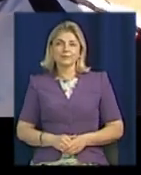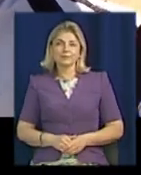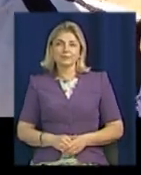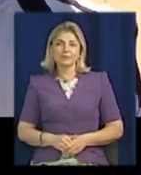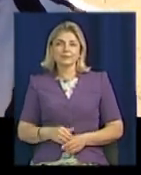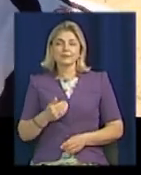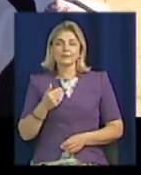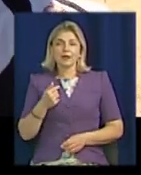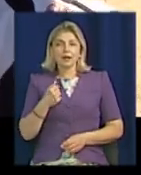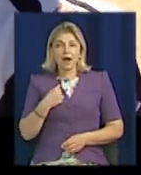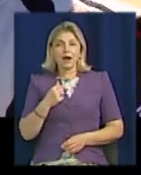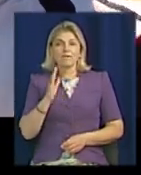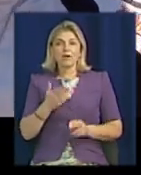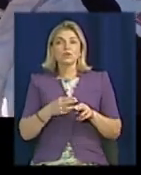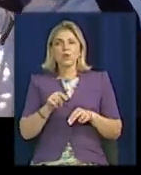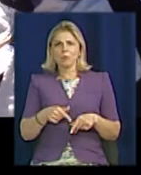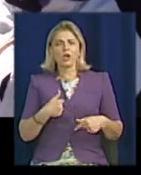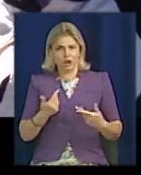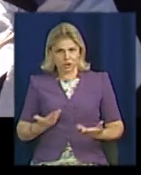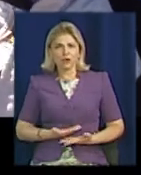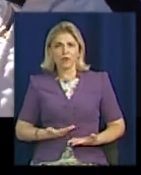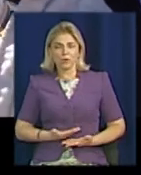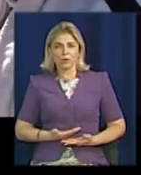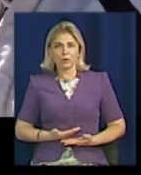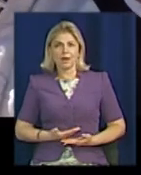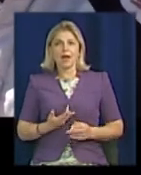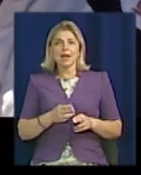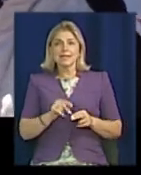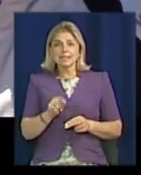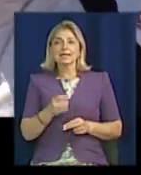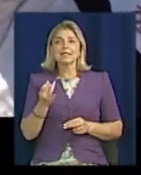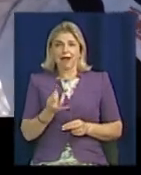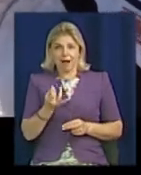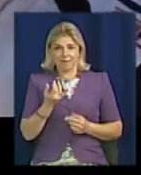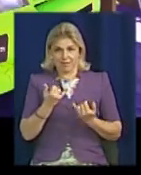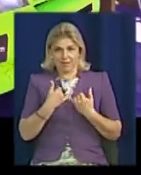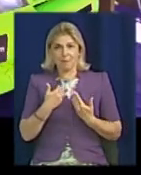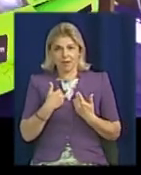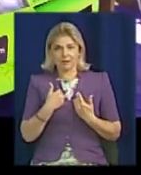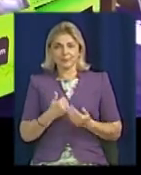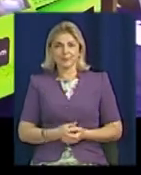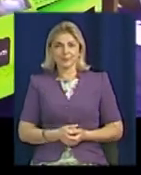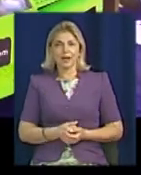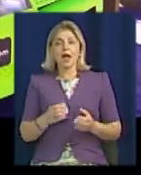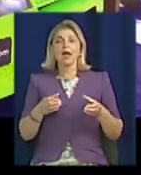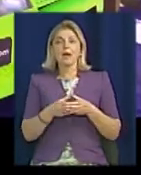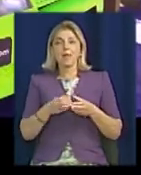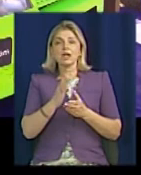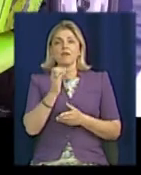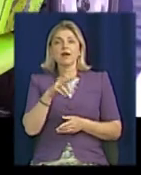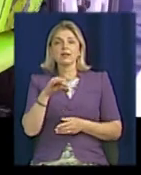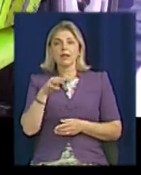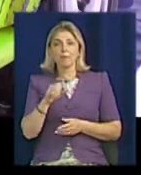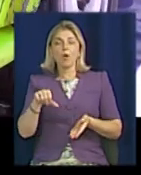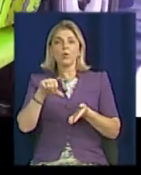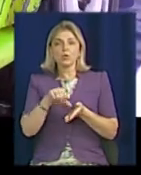я в цьому живу. Це цікаво для мене дуже. Екіпаж Вадима бере участь у міні-ралі